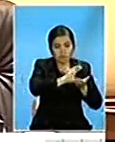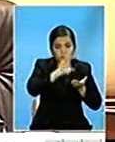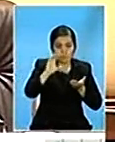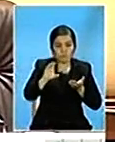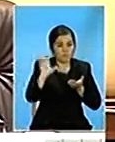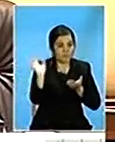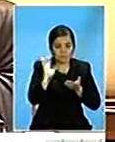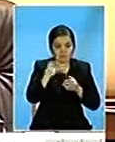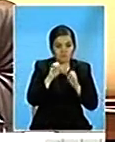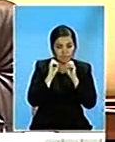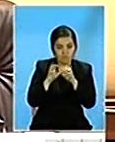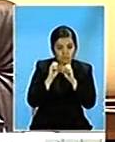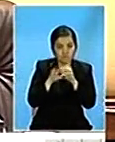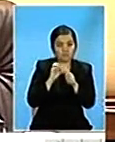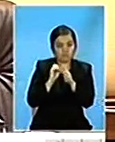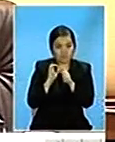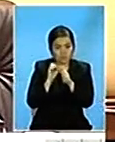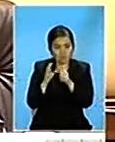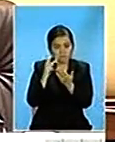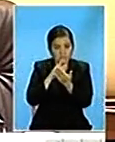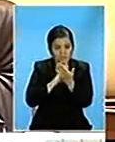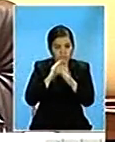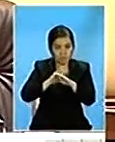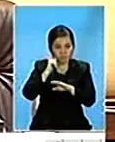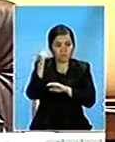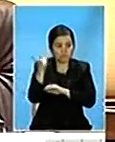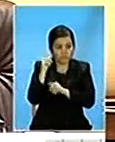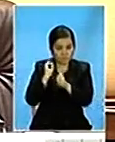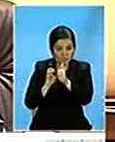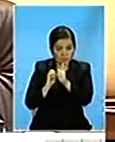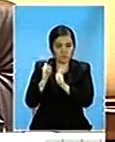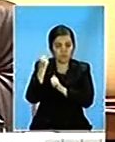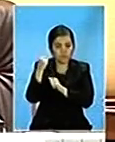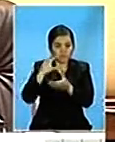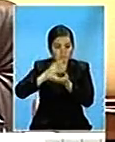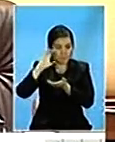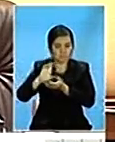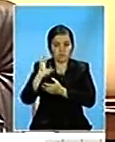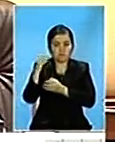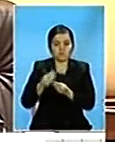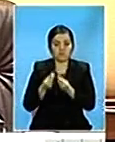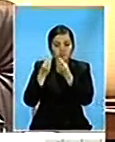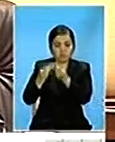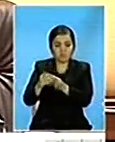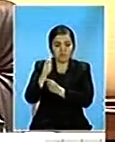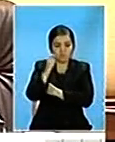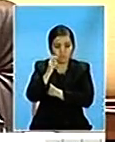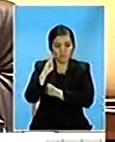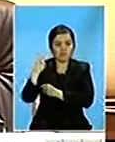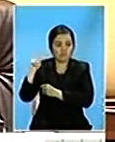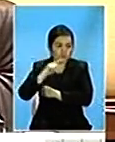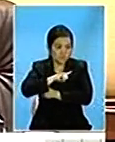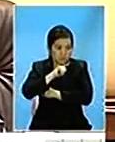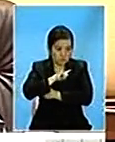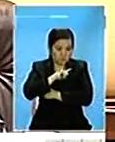เท่านั้นส่วนอีกแนวทางหนึ่งที่รัฐบาลทำอยู่ในขณะนี้ก็ที่กระทรวงทรัพยากรธรรมชาติและสิ่งแวดล้อมตามที่ท่านได้กล่าวเมื่อสัก